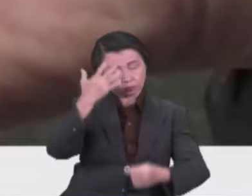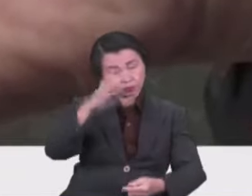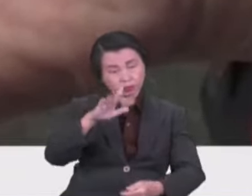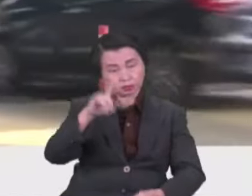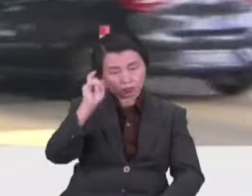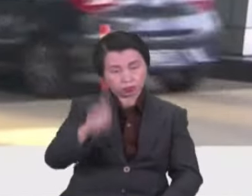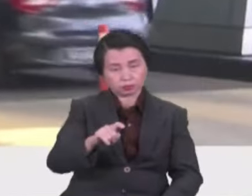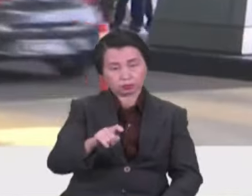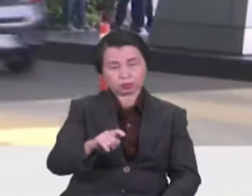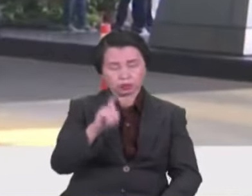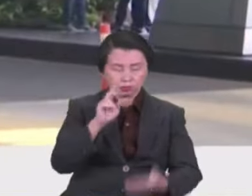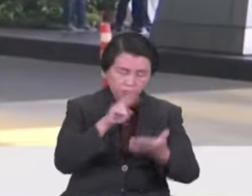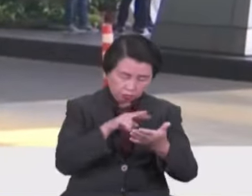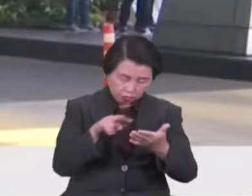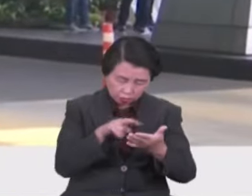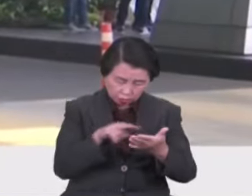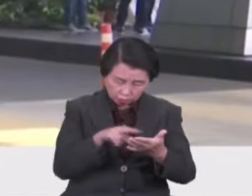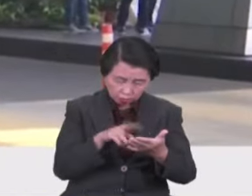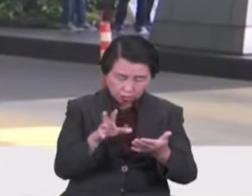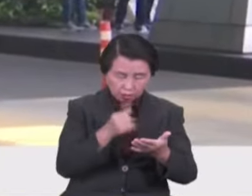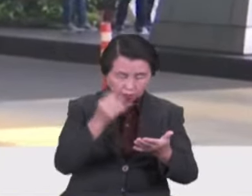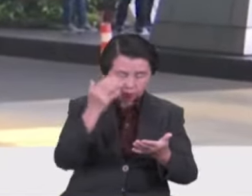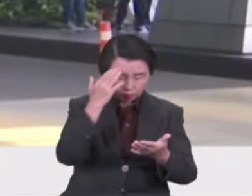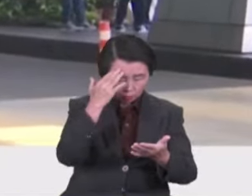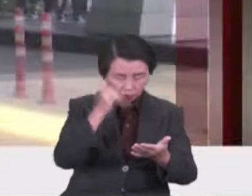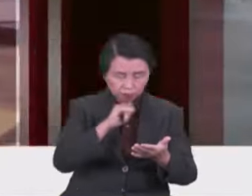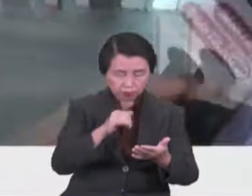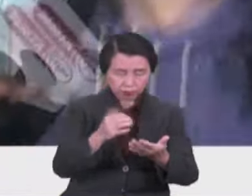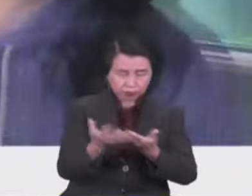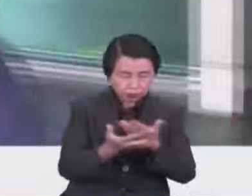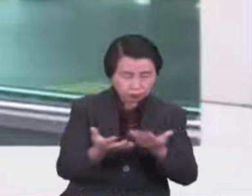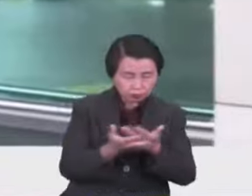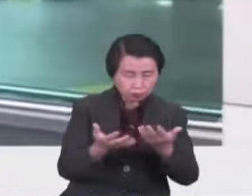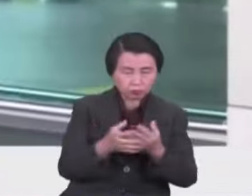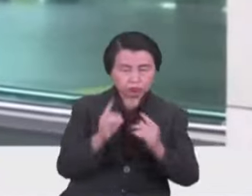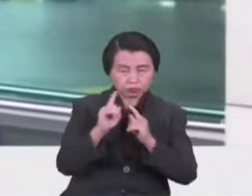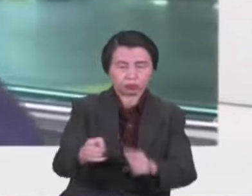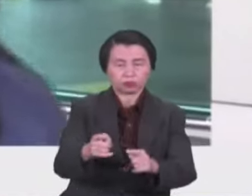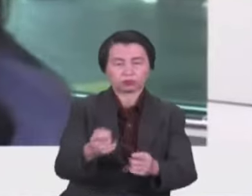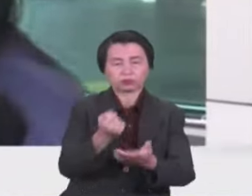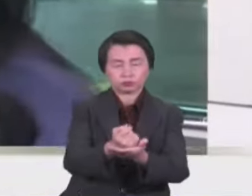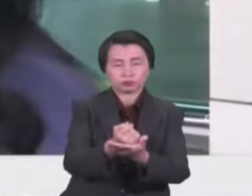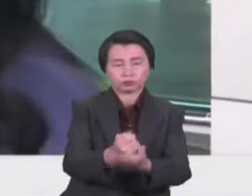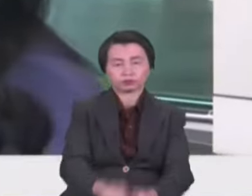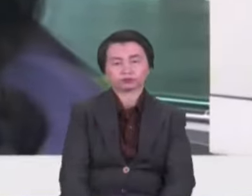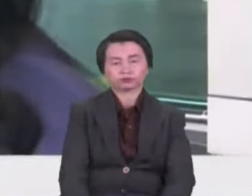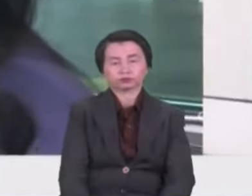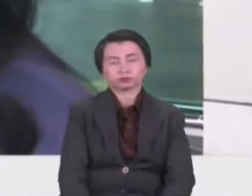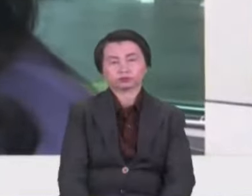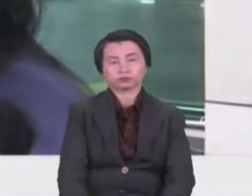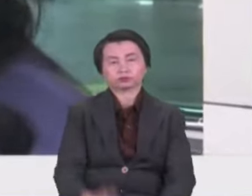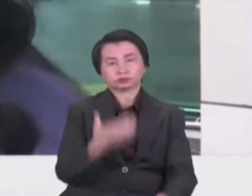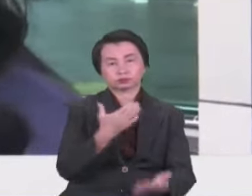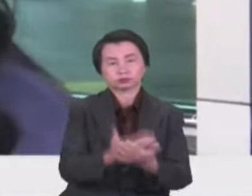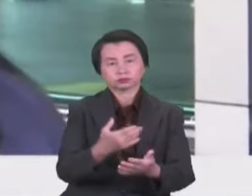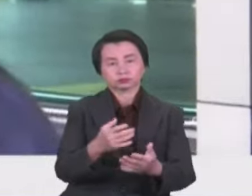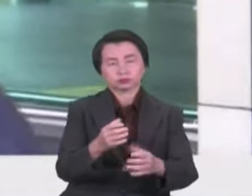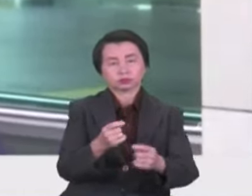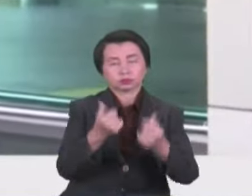perlu menapislah. Kita kena baca, kita kena ambil tahu dan kita kena tapis. Kebaikan dia, kita cepat